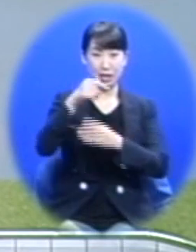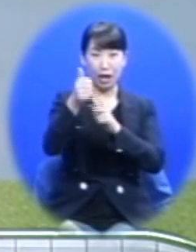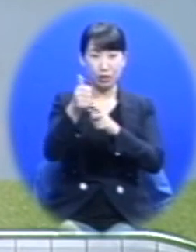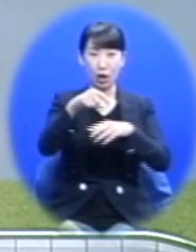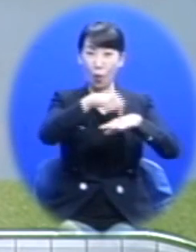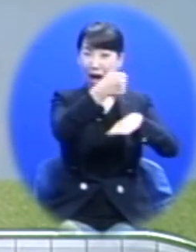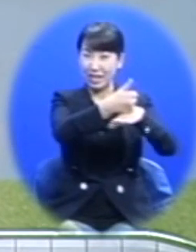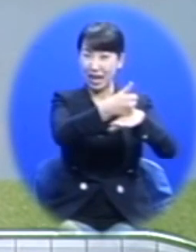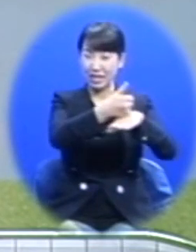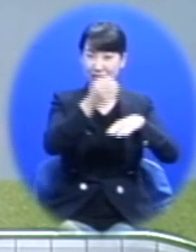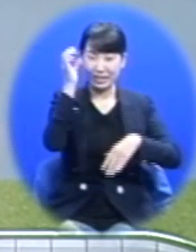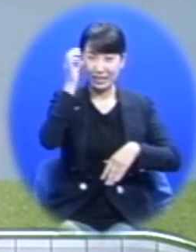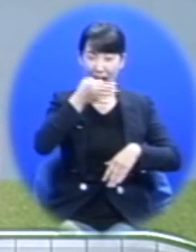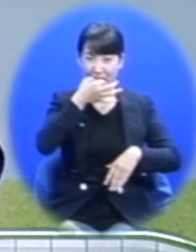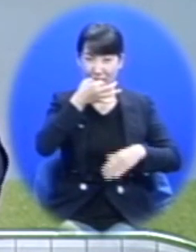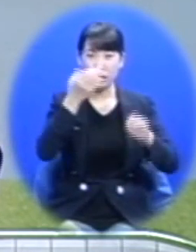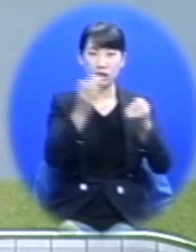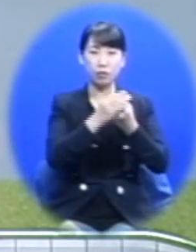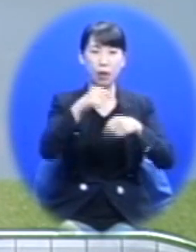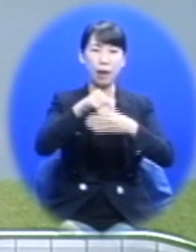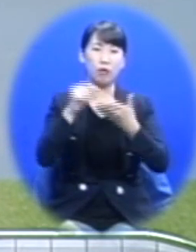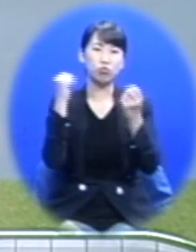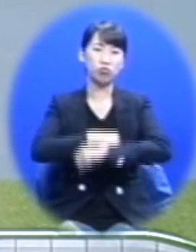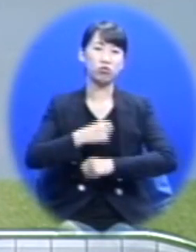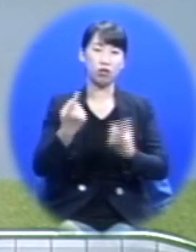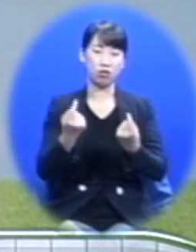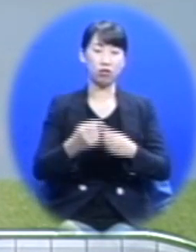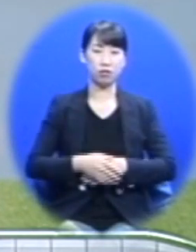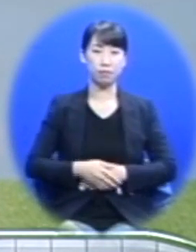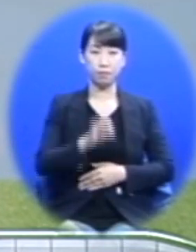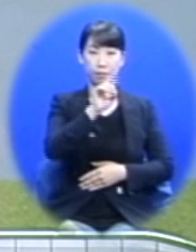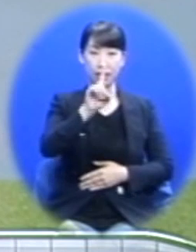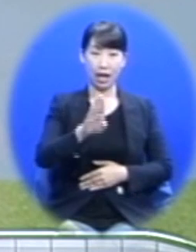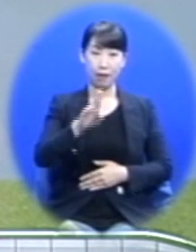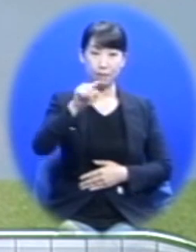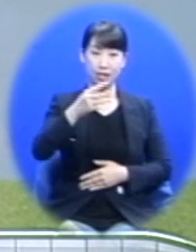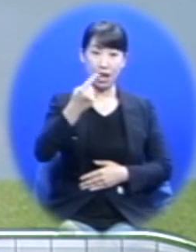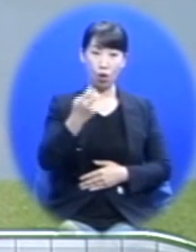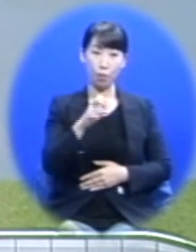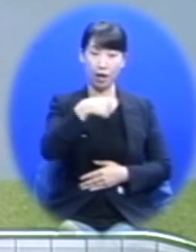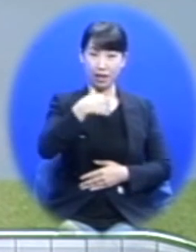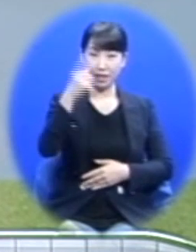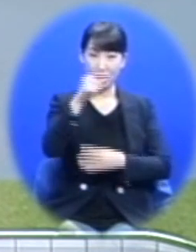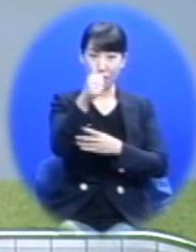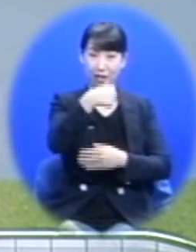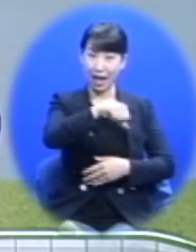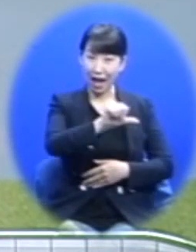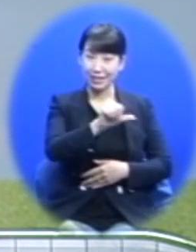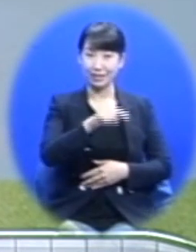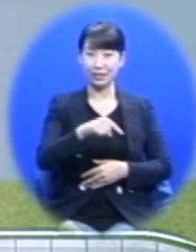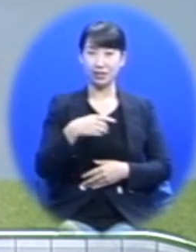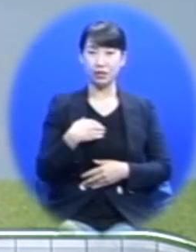거죠. 압살롬이 반역의 기미가 있었습니다. 다윗은 그래도 아버지하고